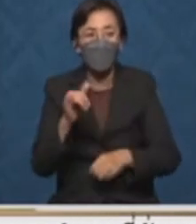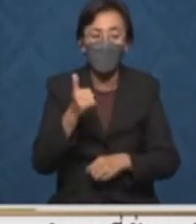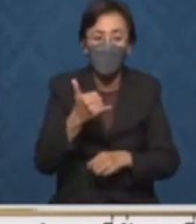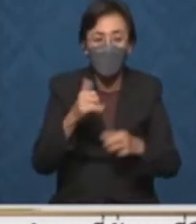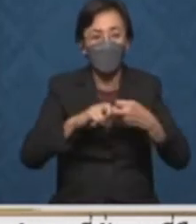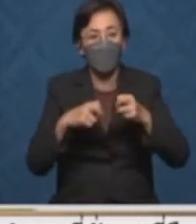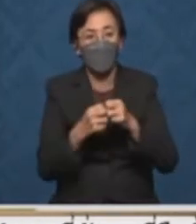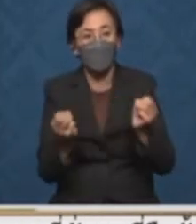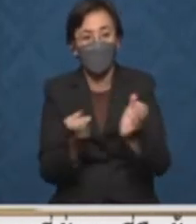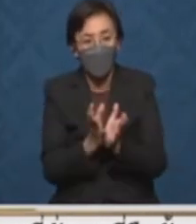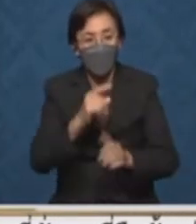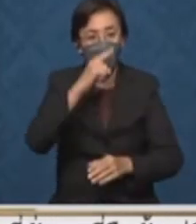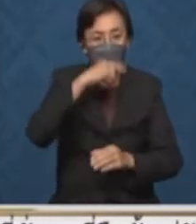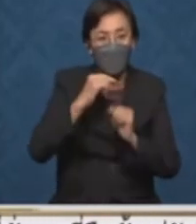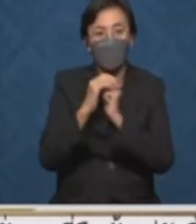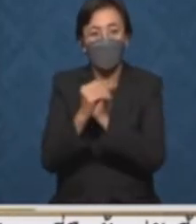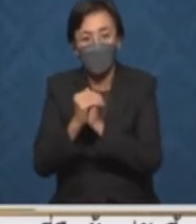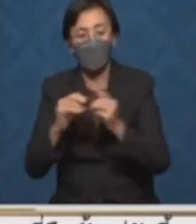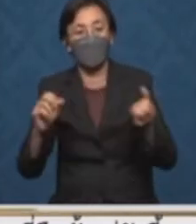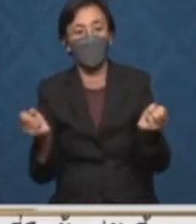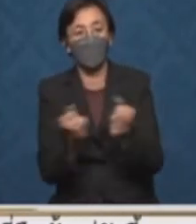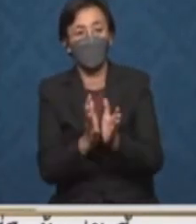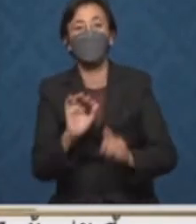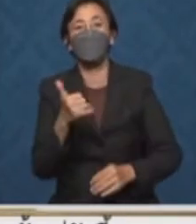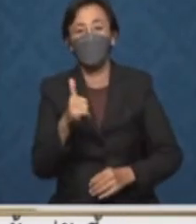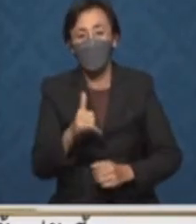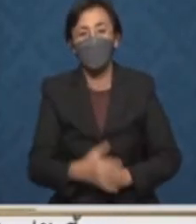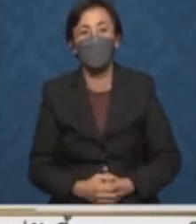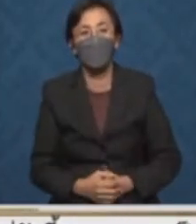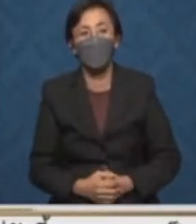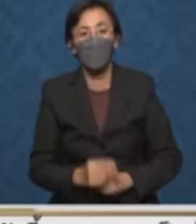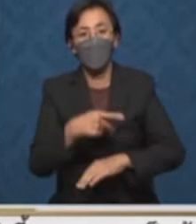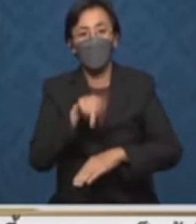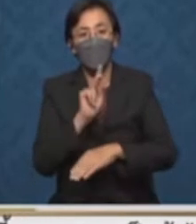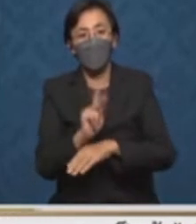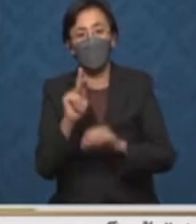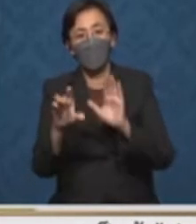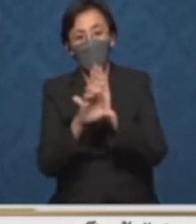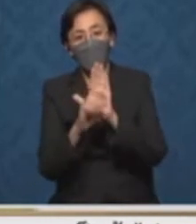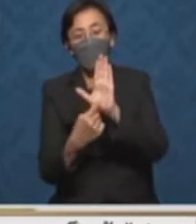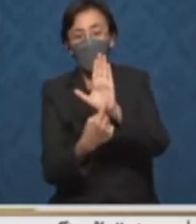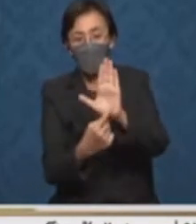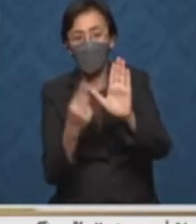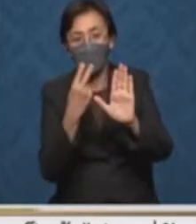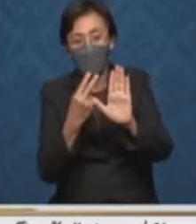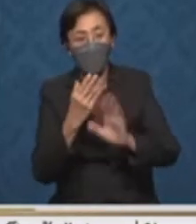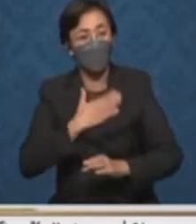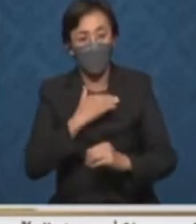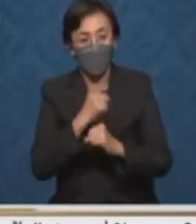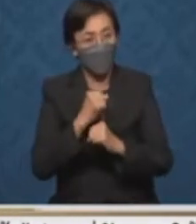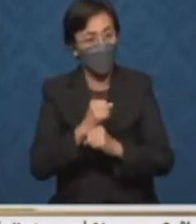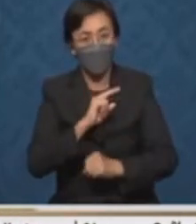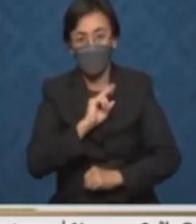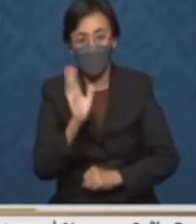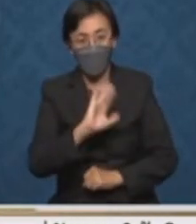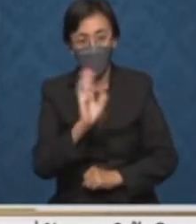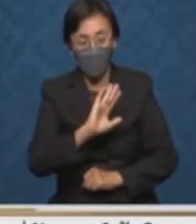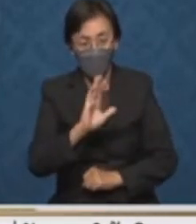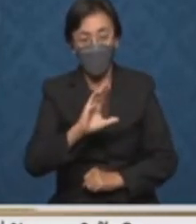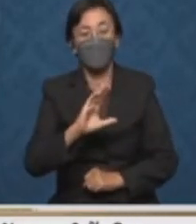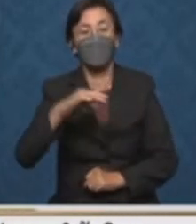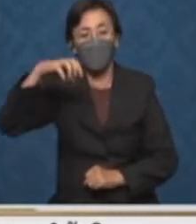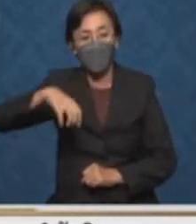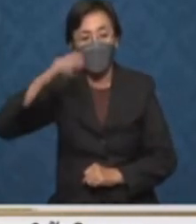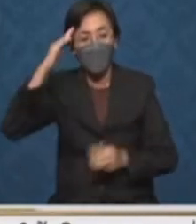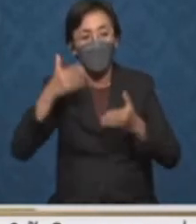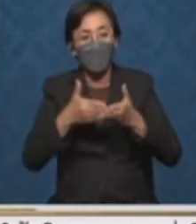ความสัมพันธ์ระหว่างประเทศไทยกับจีนท่านประธานดูภาพดิครับภาพนี้ไม่ใช่ผมทำเองนะกองทัพเรือทำแล้วมา